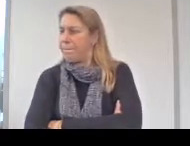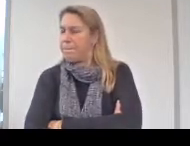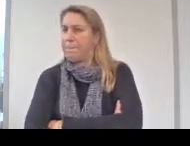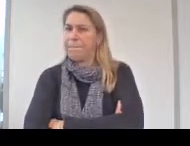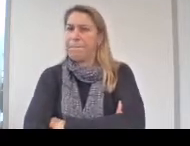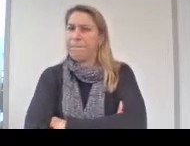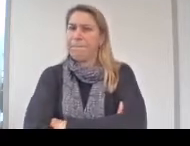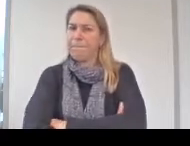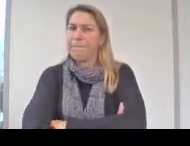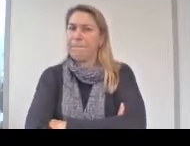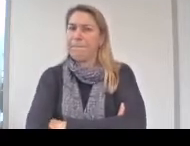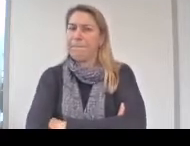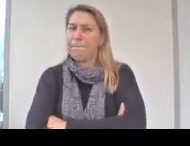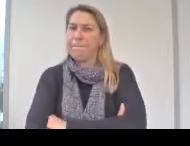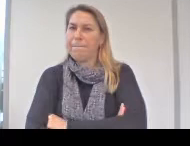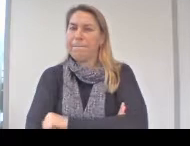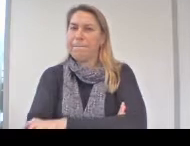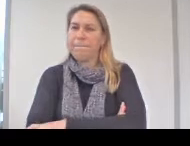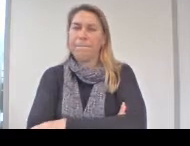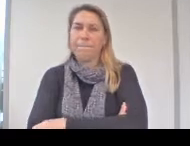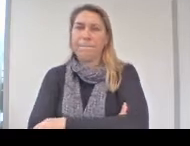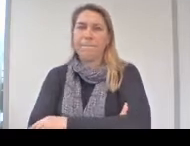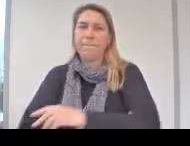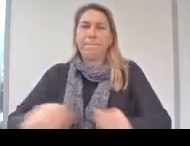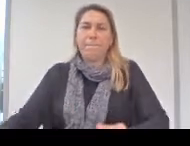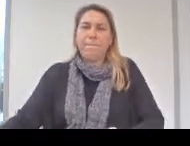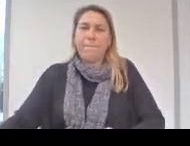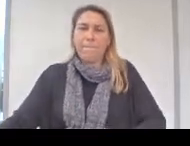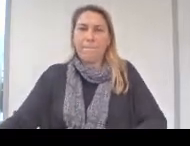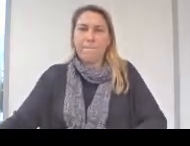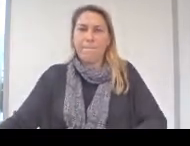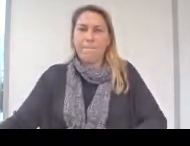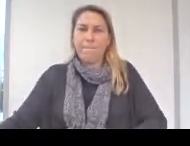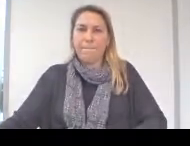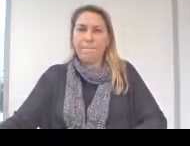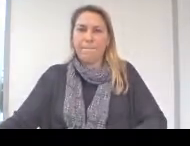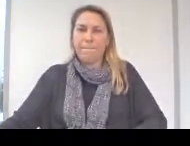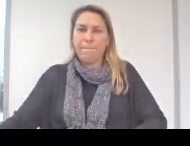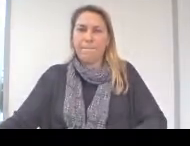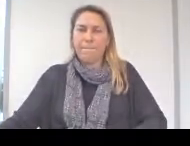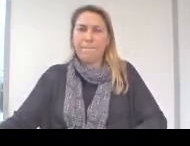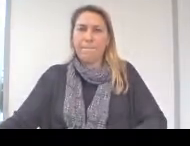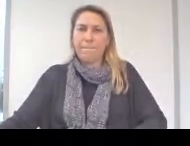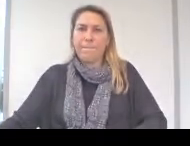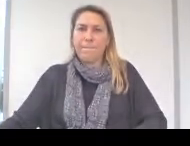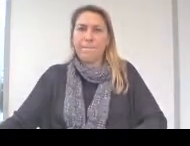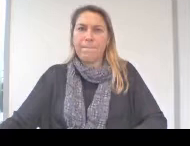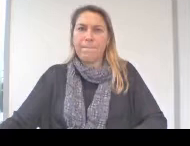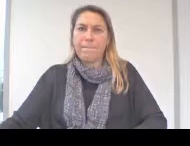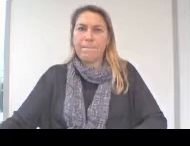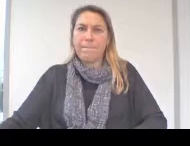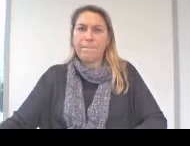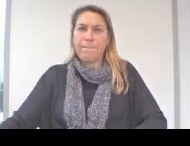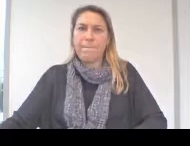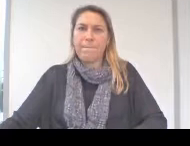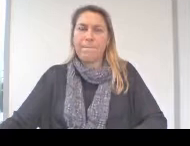une évolution des modes de vie et des souhaits des consommateurs. Sur le plan des métiers de la restauration, donc les